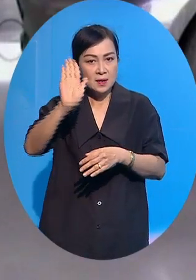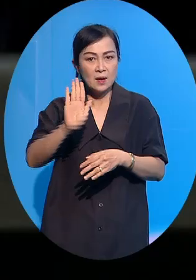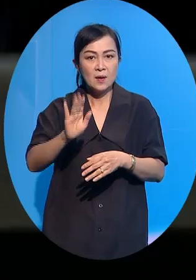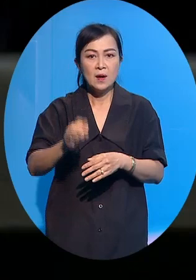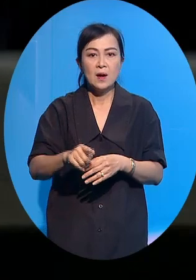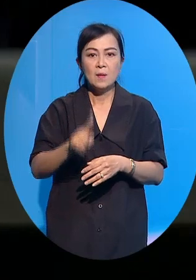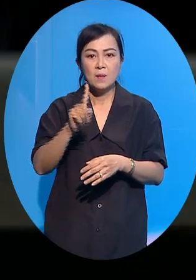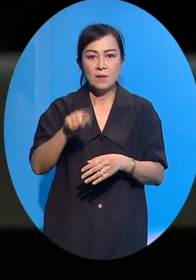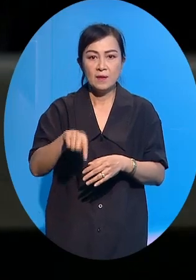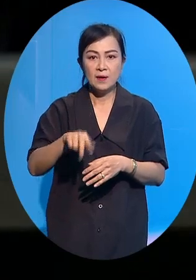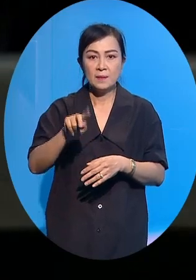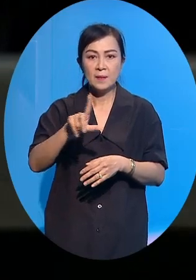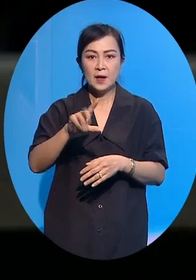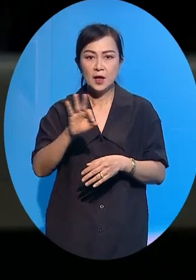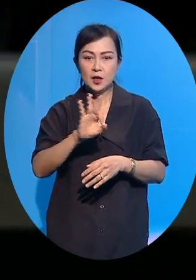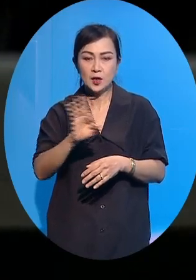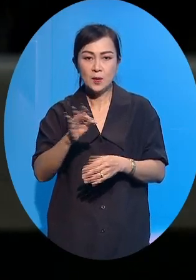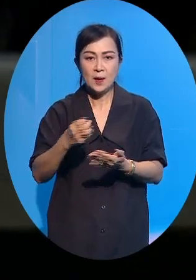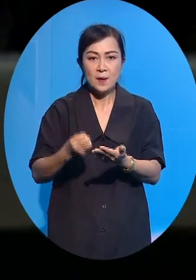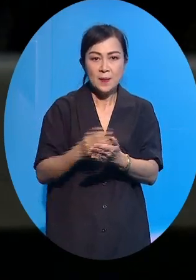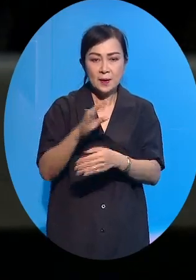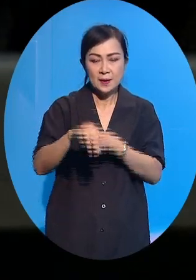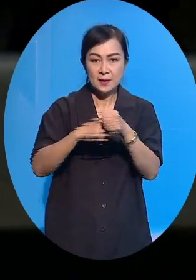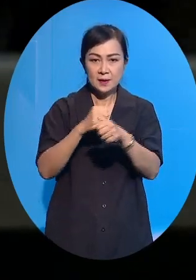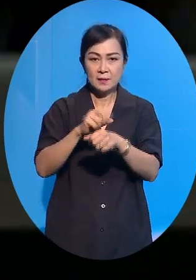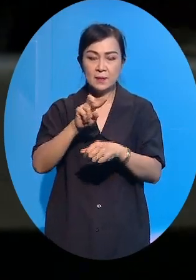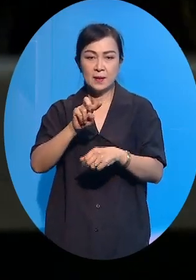doanh số 1,27 triệu xe bán ra trong